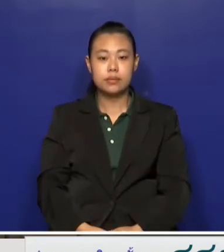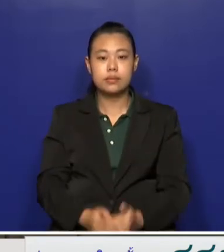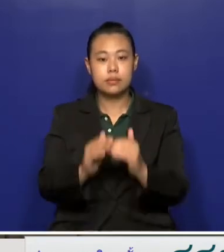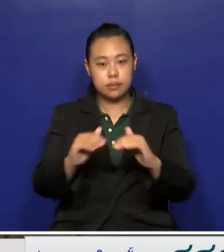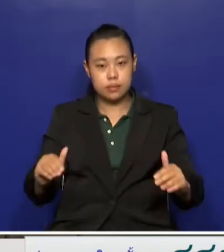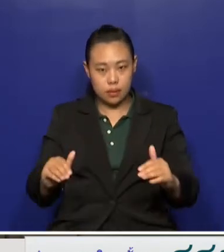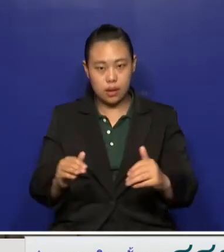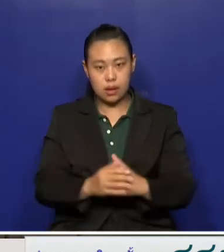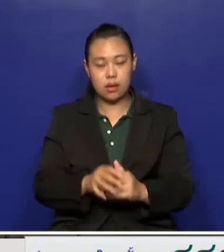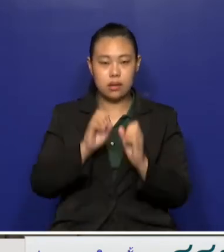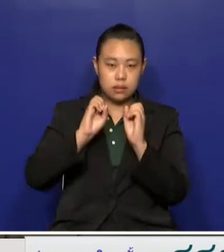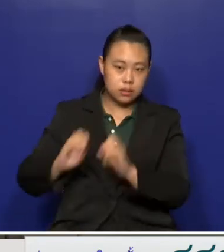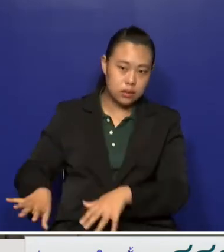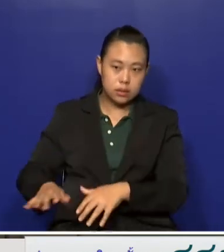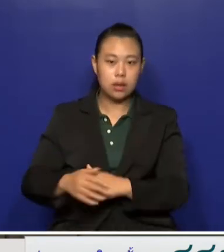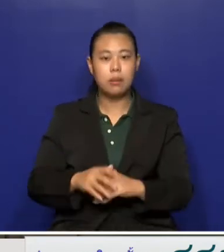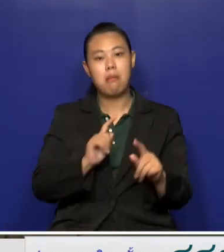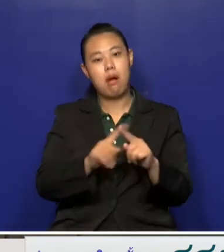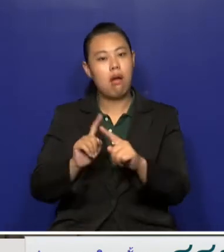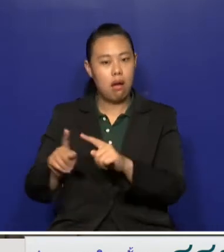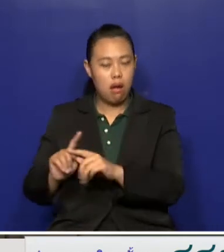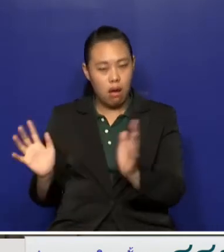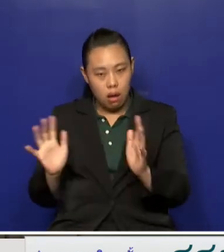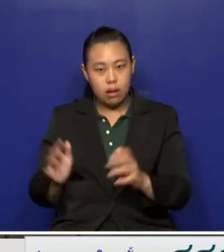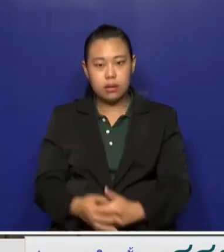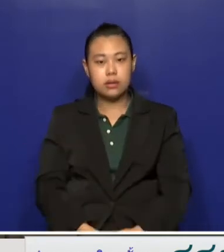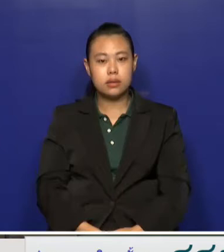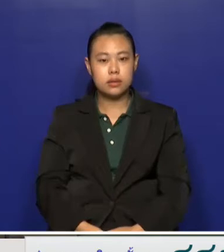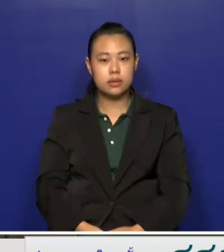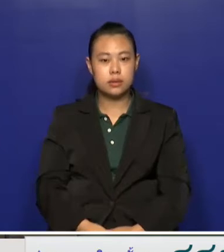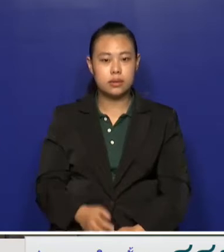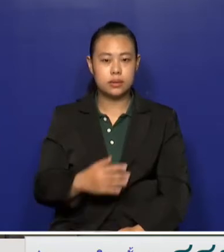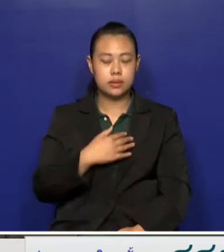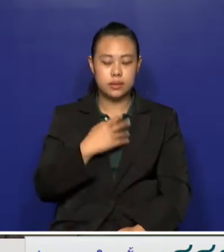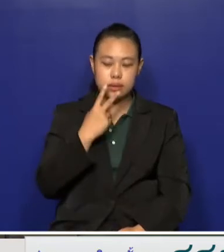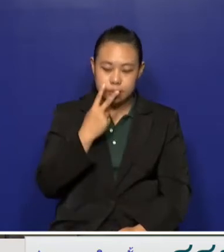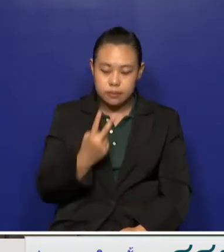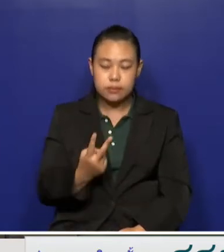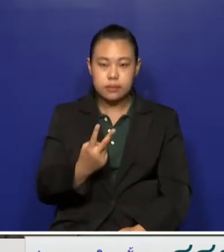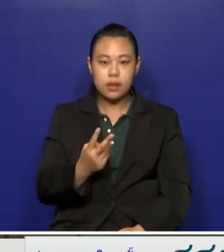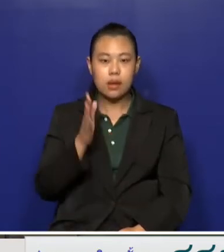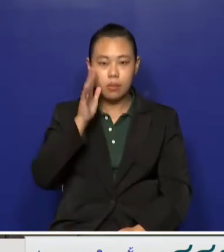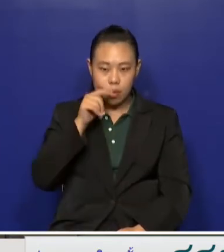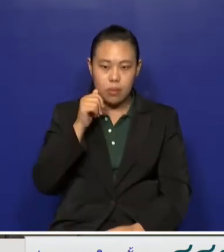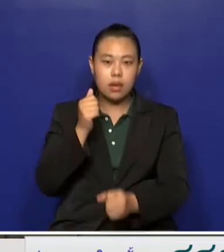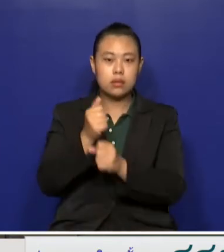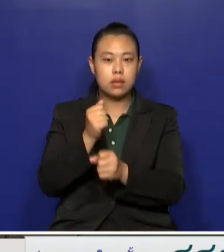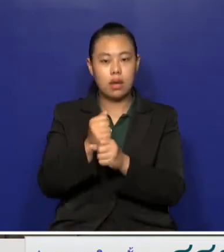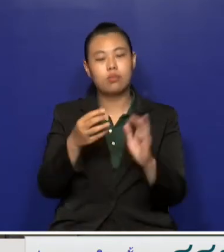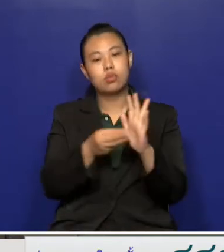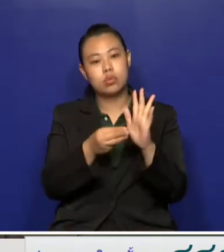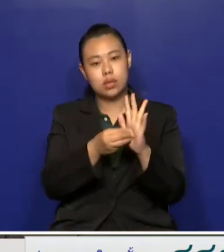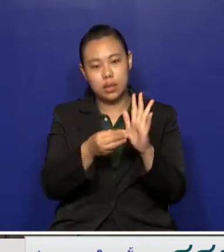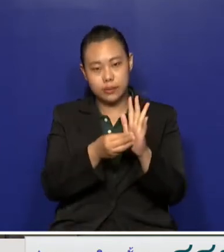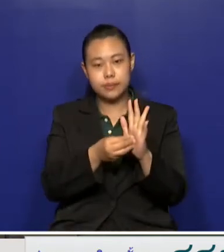ยังถูกทอดทิ้งเป็นจำนวนมากผมน่าเห็นใจครับพ่อแม่มาทำงานที่กรุงเทพ